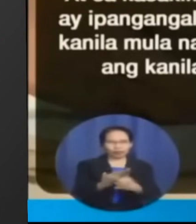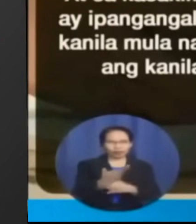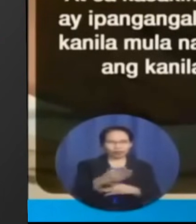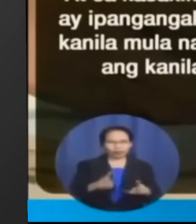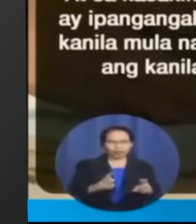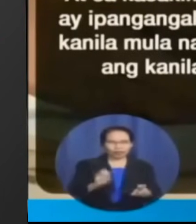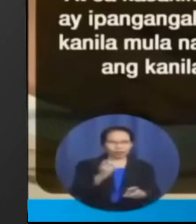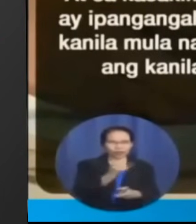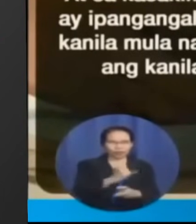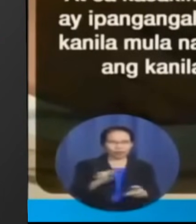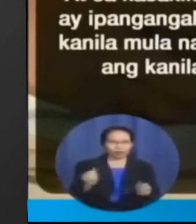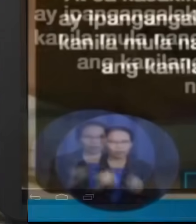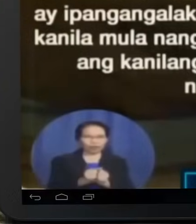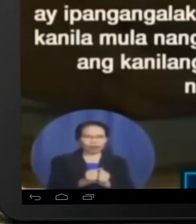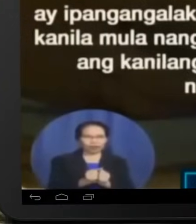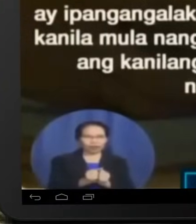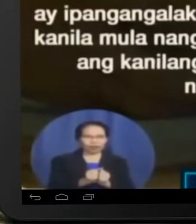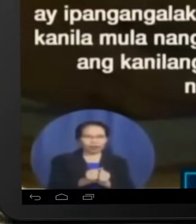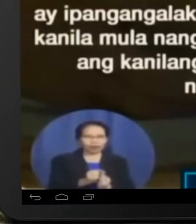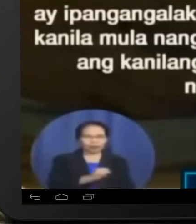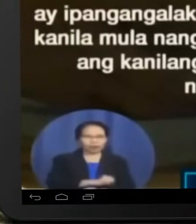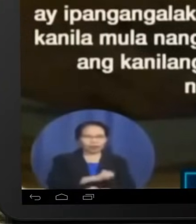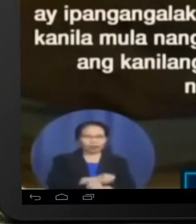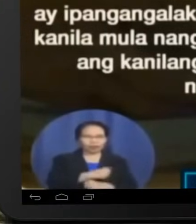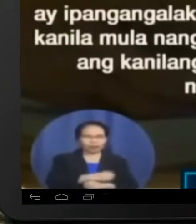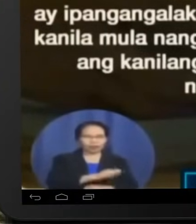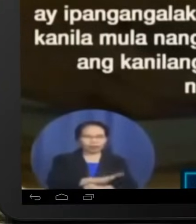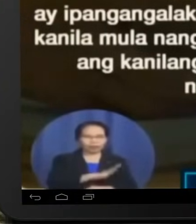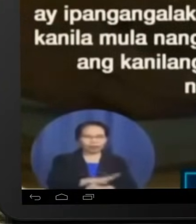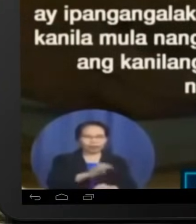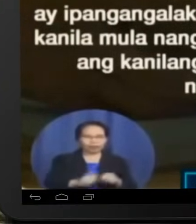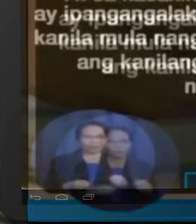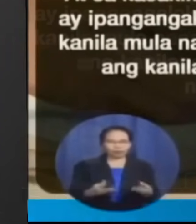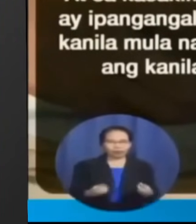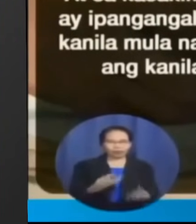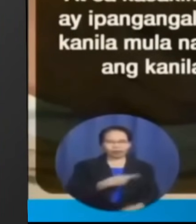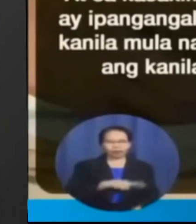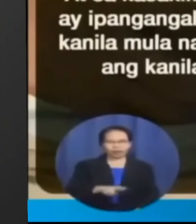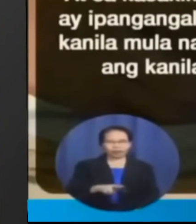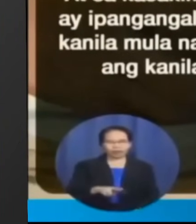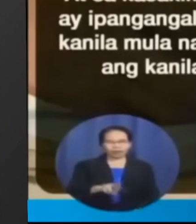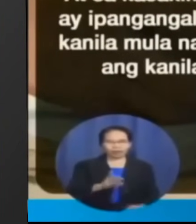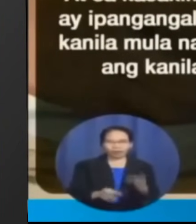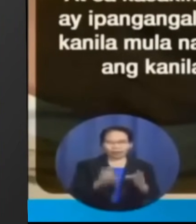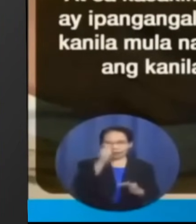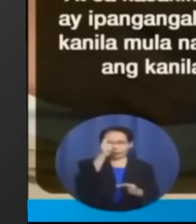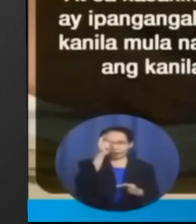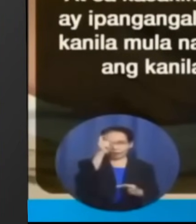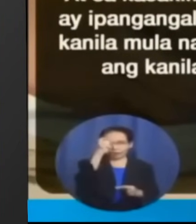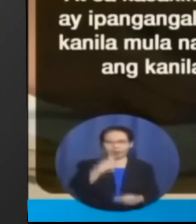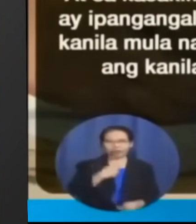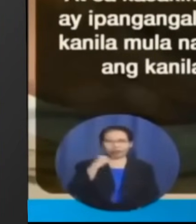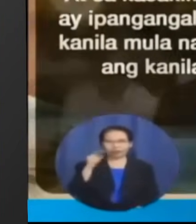Gagawin kayong merchandise. Kaya dumami relihiyon. Ganito yan, para maintindihan mo ako, kapatid na